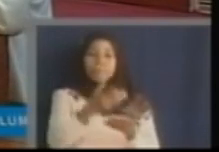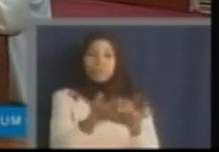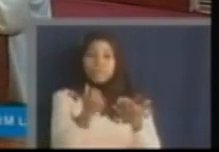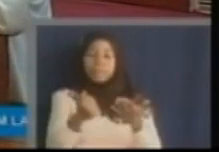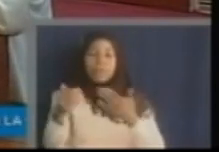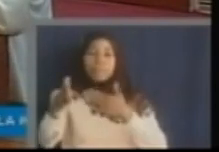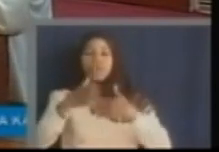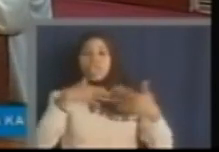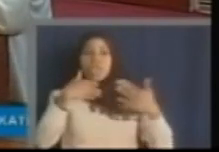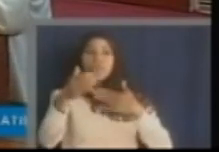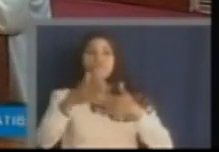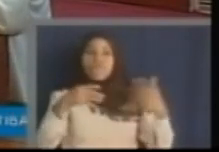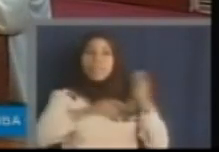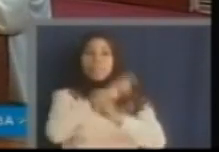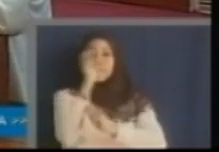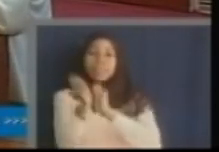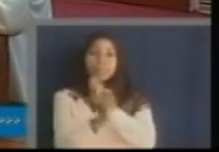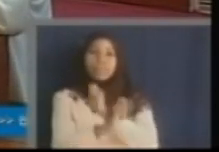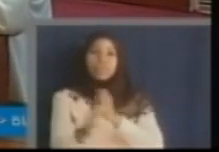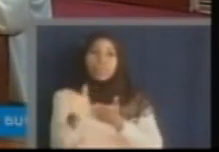ya baadhi ya kanuni.